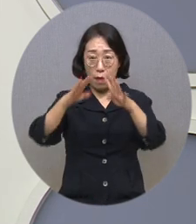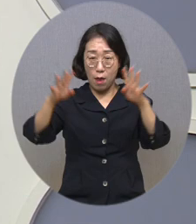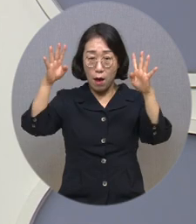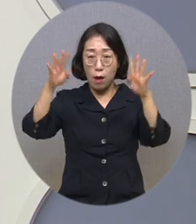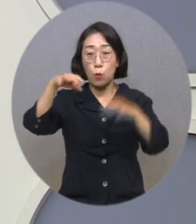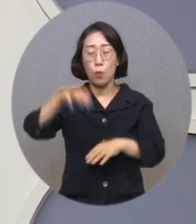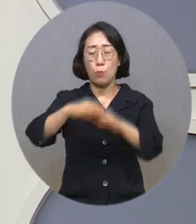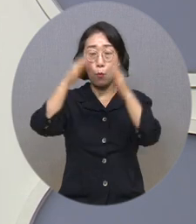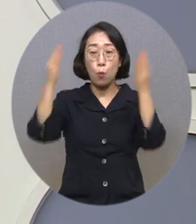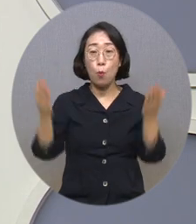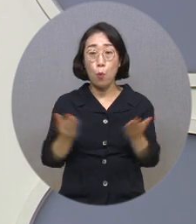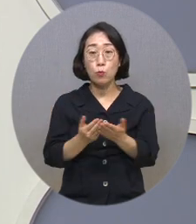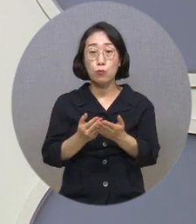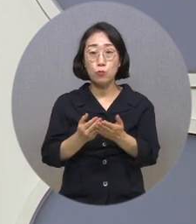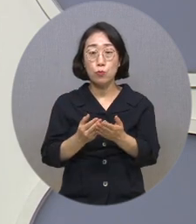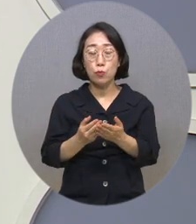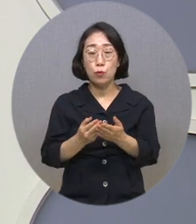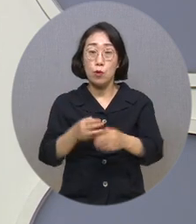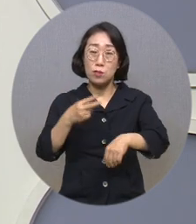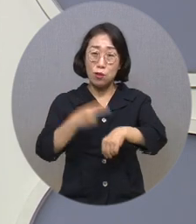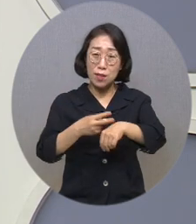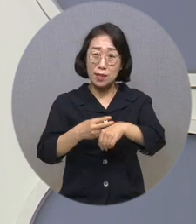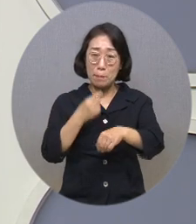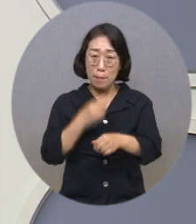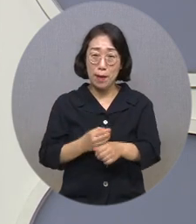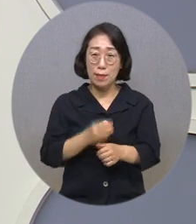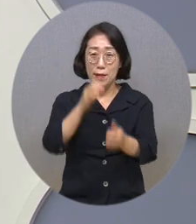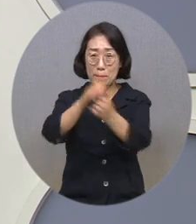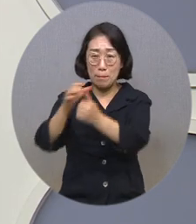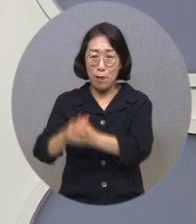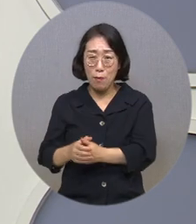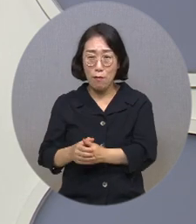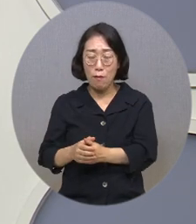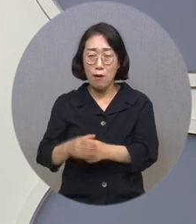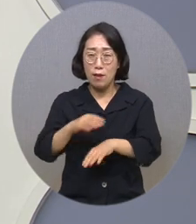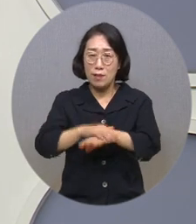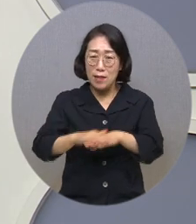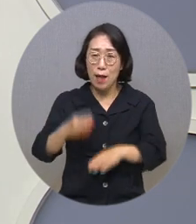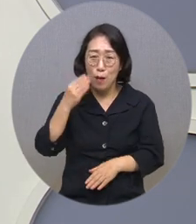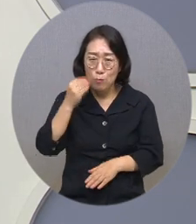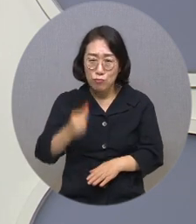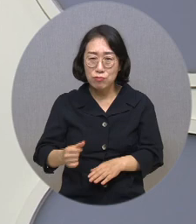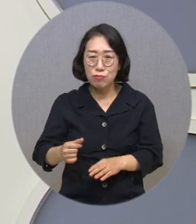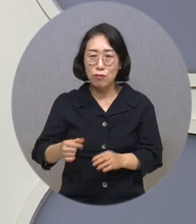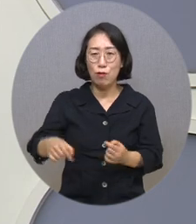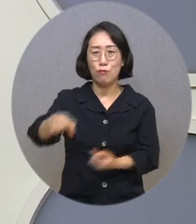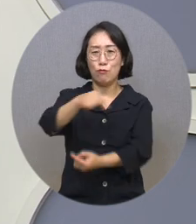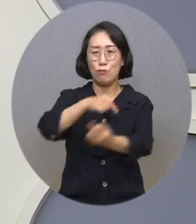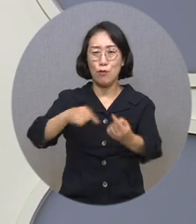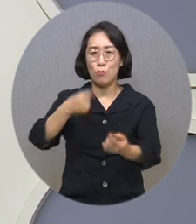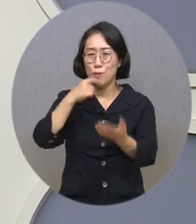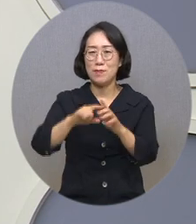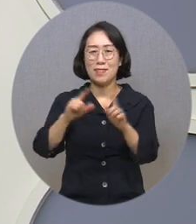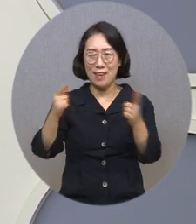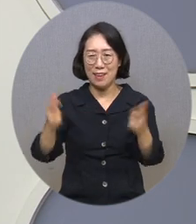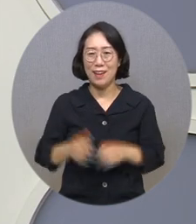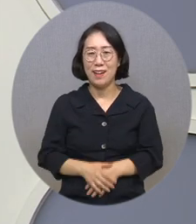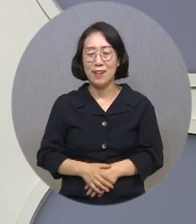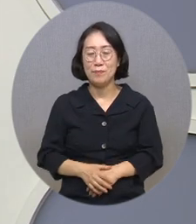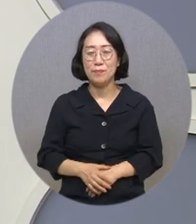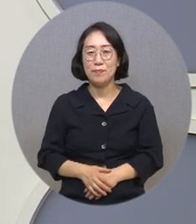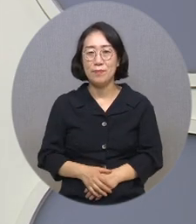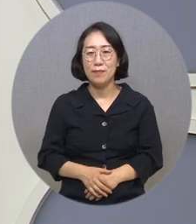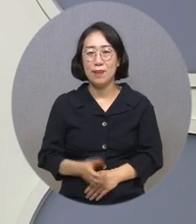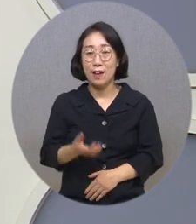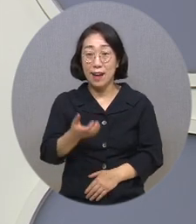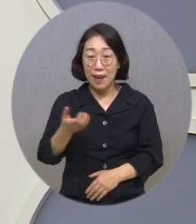교수님들만 하게 되면 이게 또 활성화가 안 됩니다. 이제. 그래서 외부의 좋은 분들, 아까 우리 김지은 선생님,